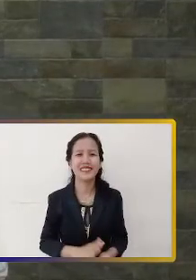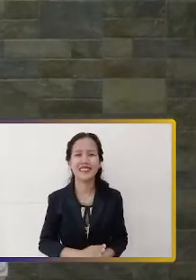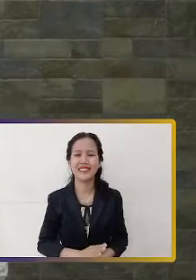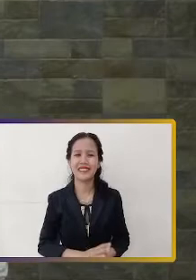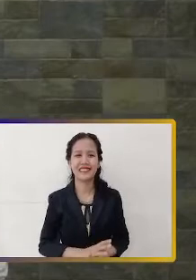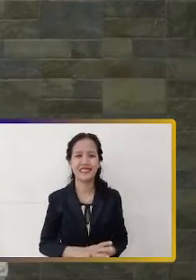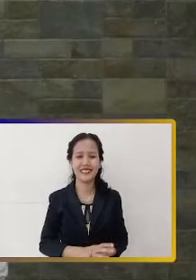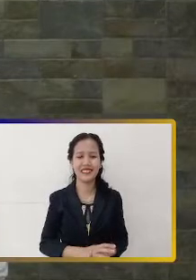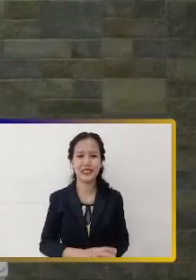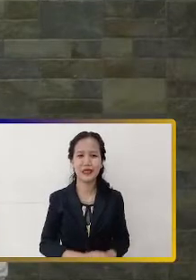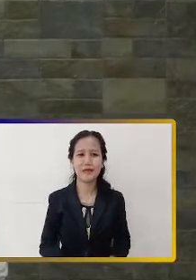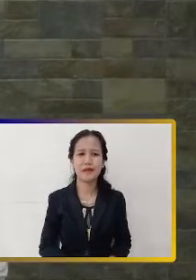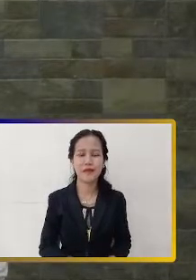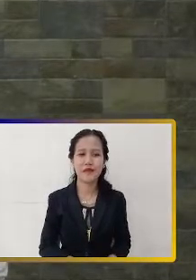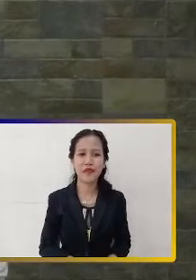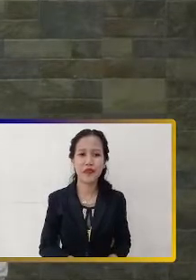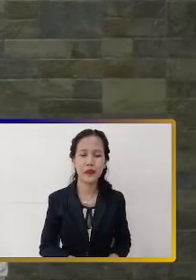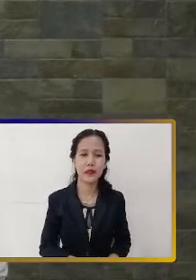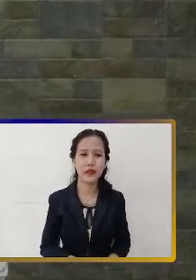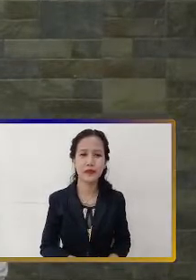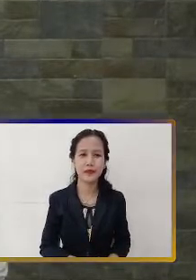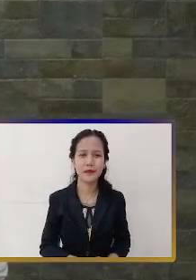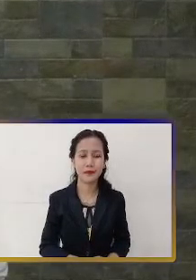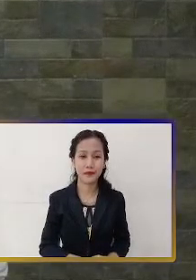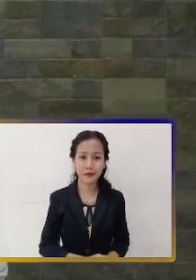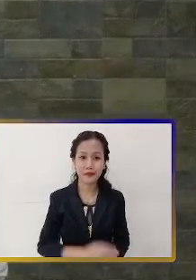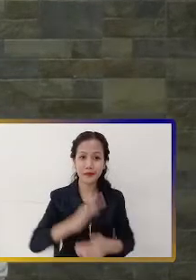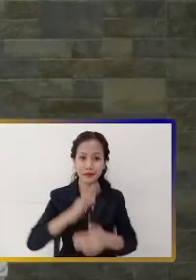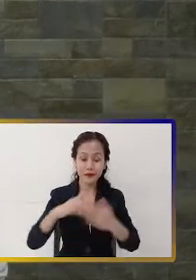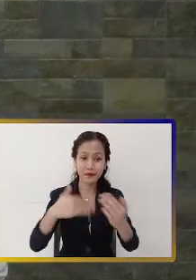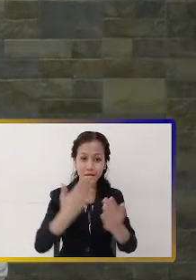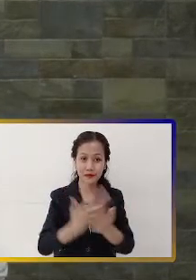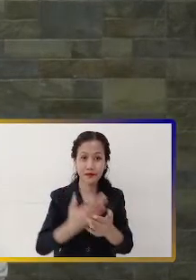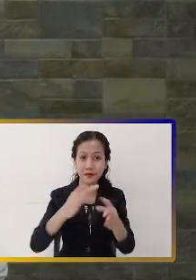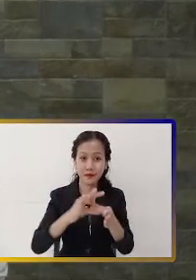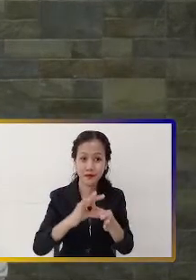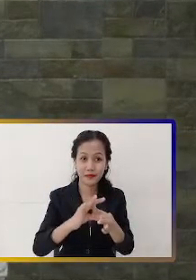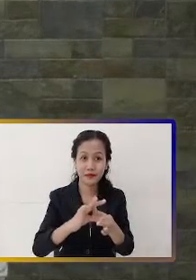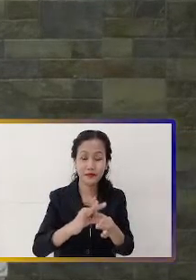Kapatid, lahat po na